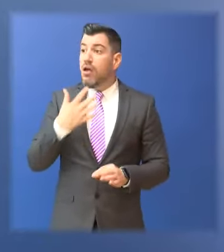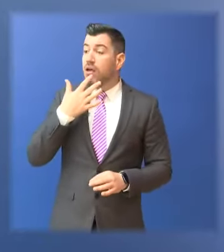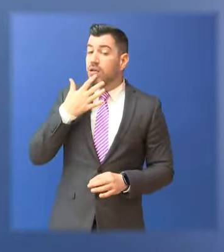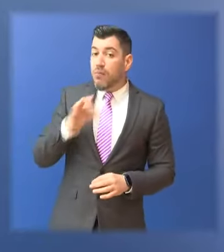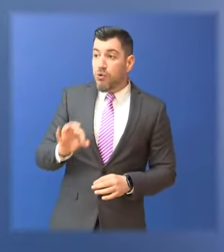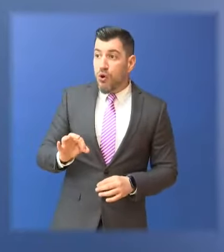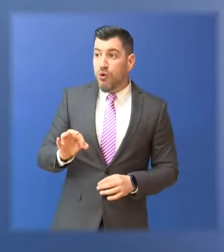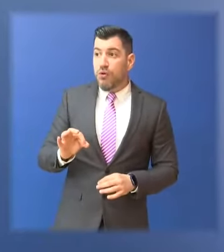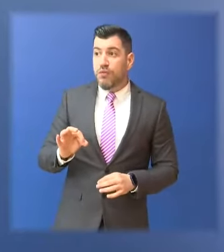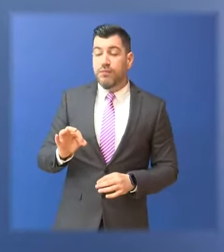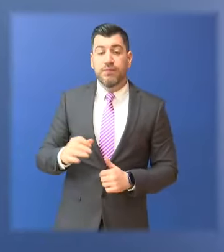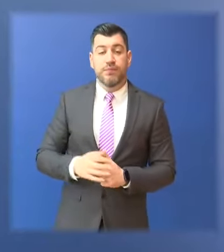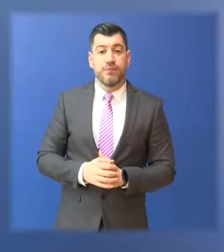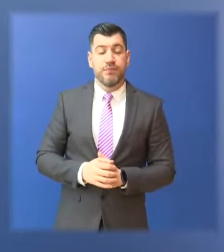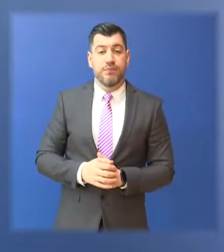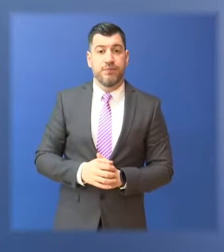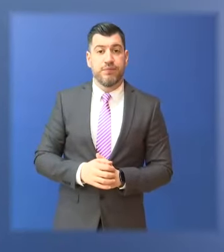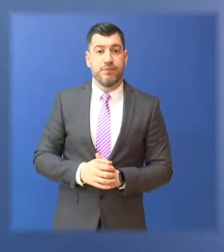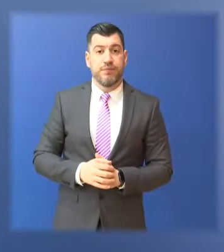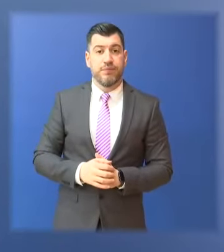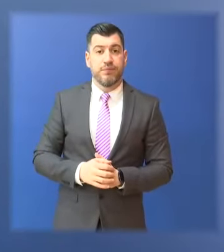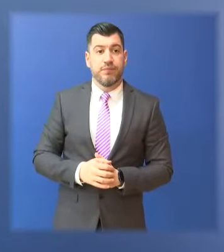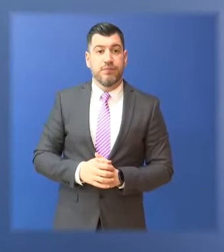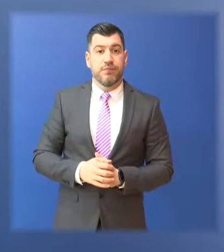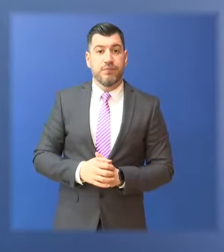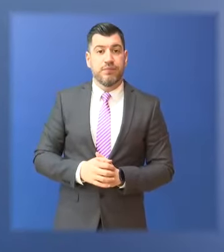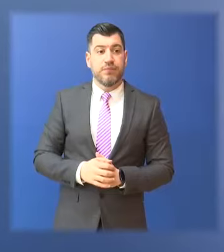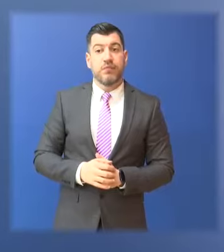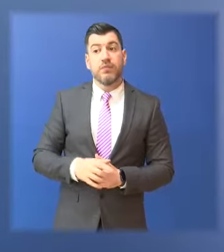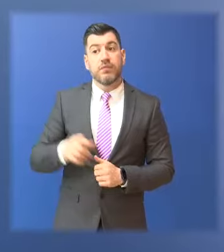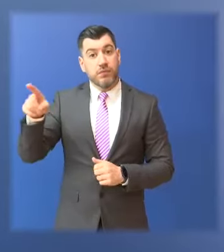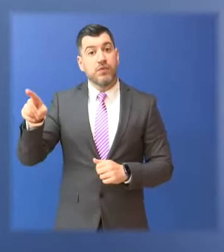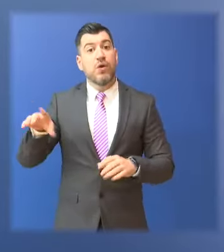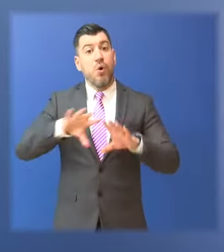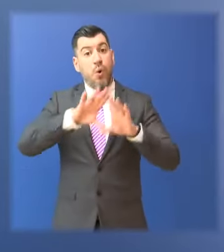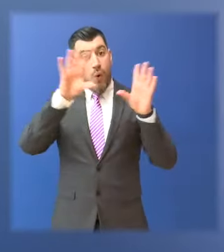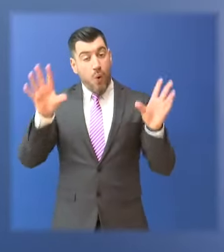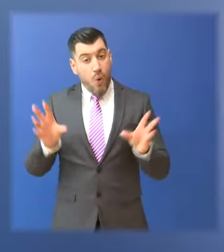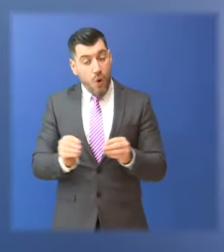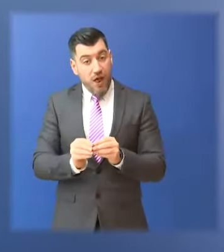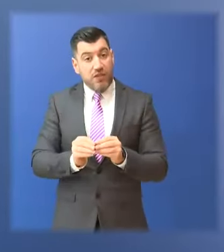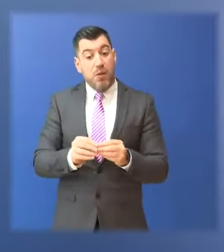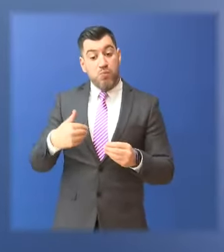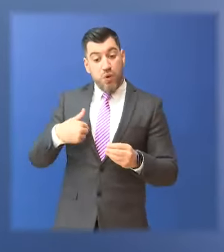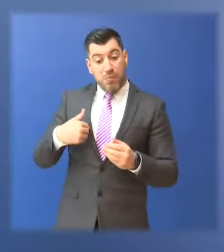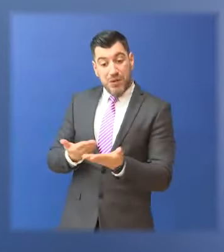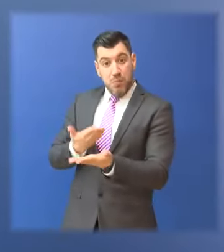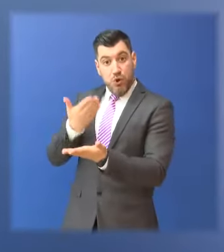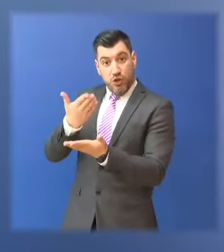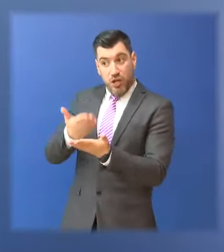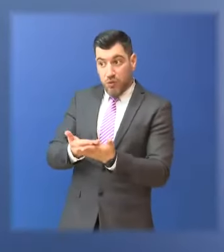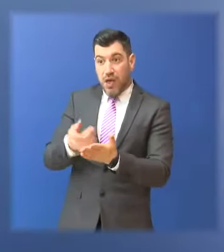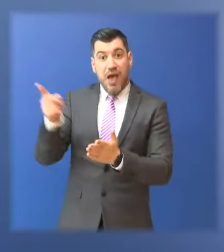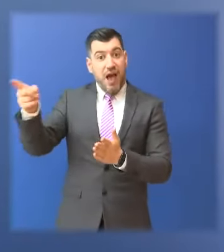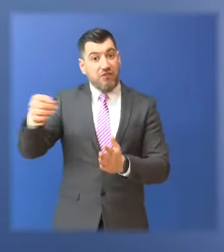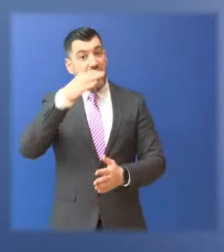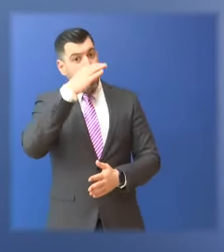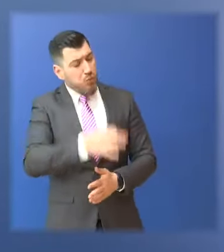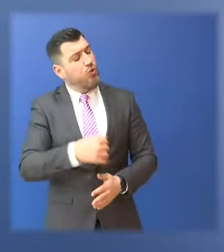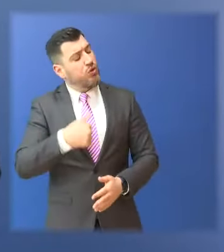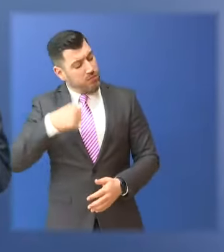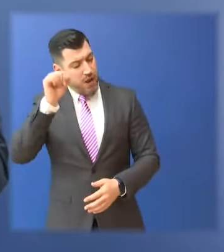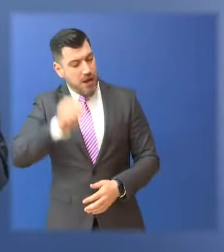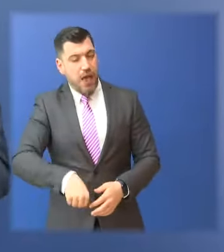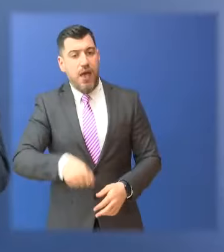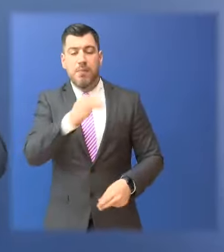οποία φέρνει η κυβέρνηση θα τα ψηφίσουν? Ας κάνουμε το πρώτο βήμα που εμείς θεωρούμε. Εμείς δεν θέλουμε να γίνει ένα άλλο βήμα. Αυτή είναι η δική